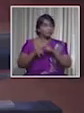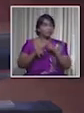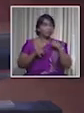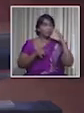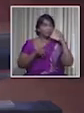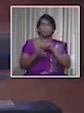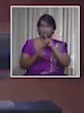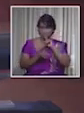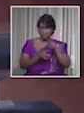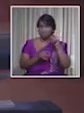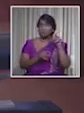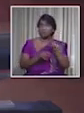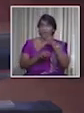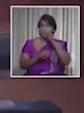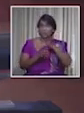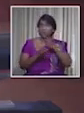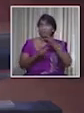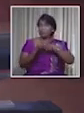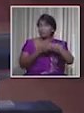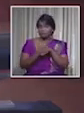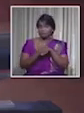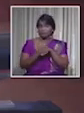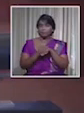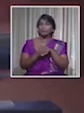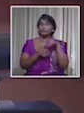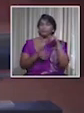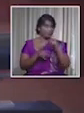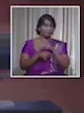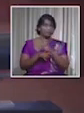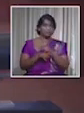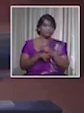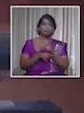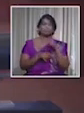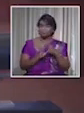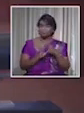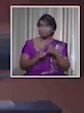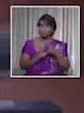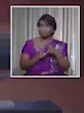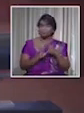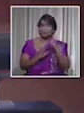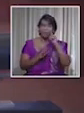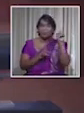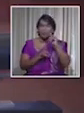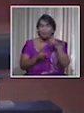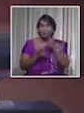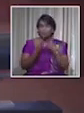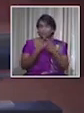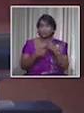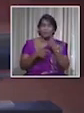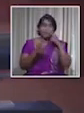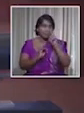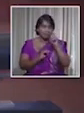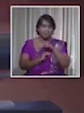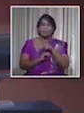විශේෂයෙන්ම තමුන්නාචර මම කියන්නම් මේ විස සහිත පොහොර තිබුණු බව කියනවා ඒකෙදි විශේෂයෙන්ම මේ අපේ රටේ ටෙස්ට් කරනවා මේක ඒක පරීක්ෂාවට භාජනය